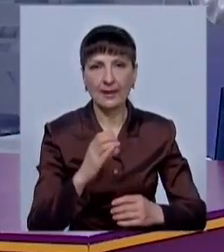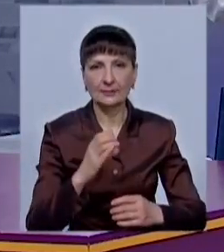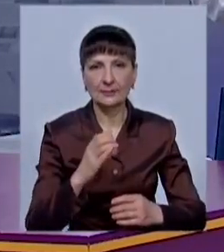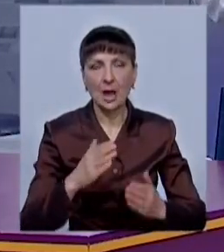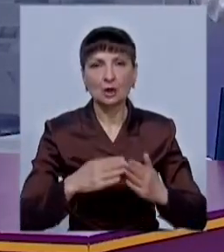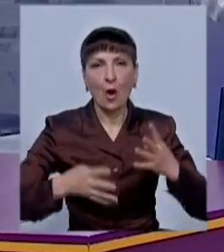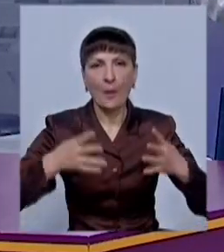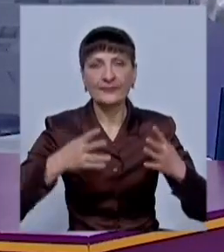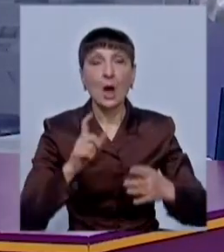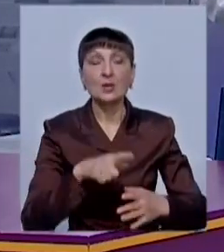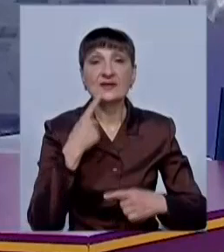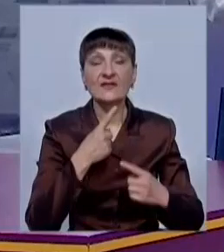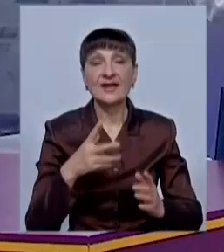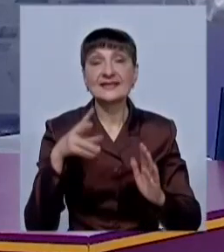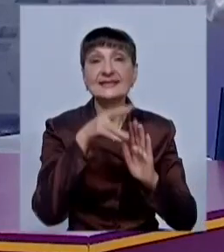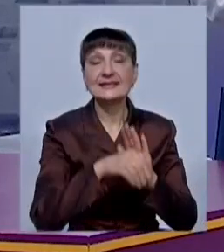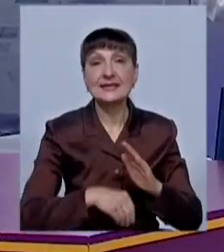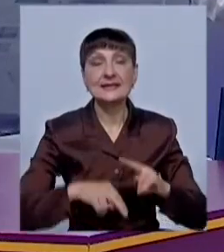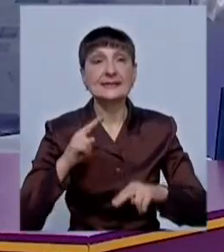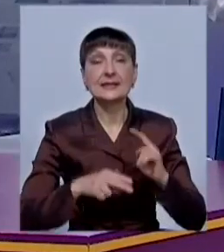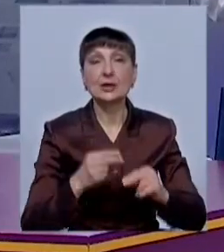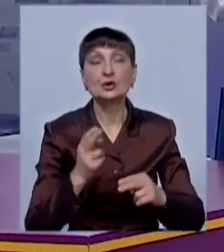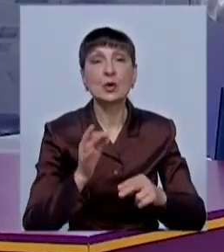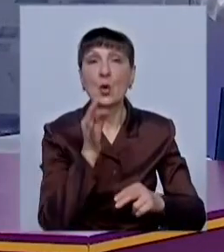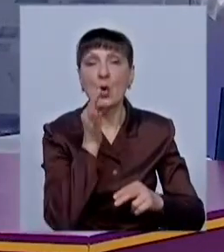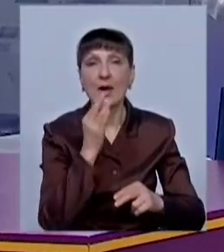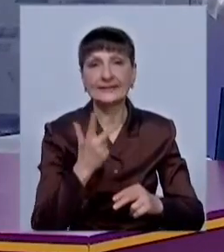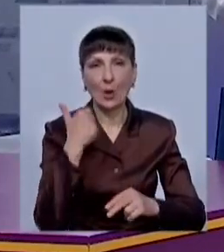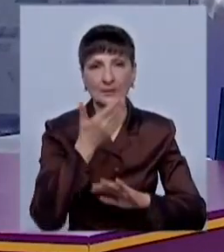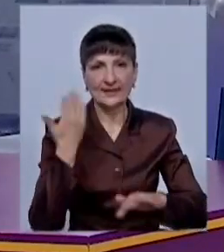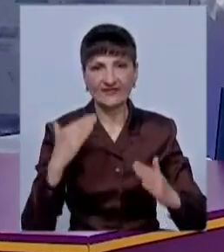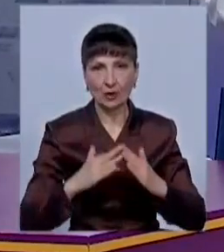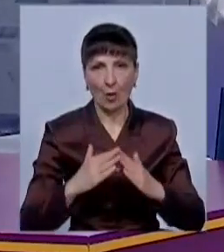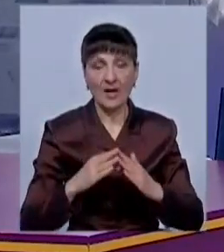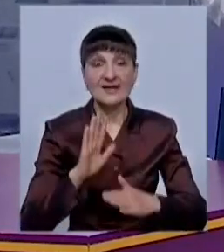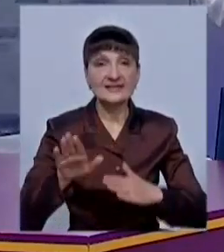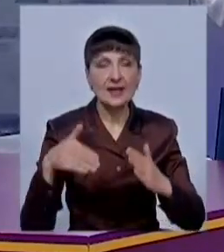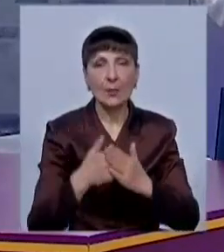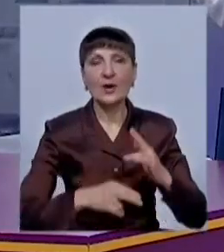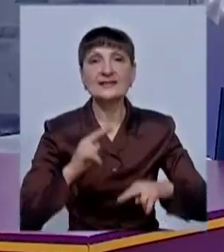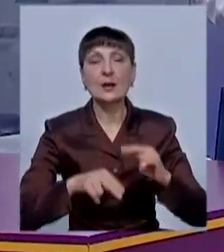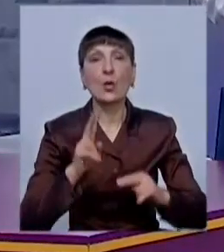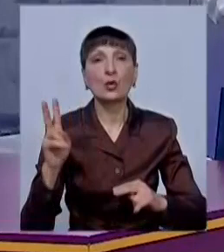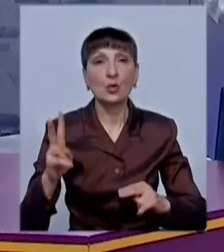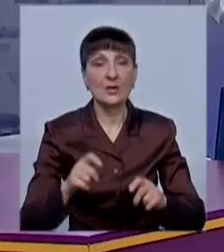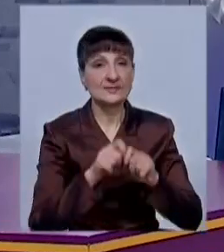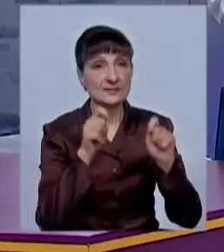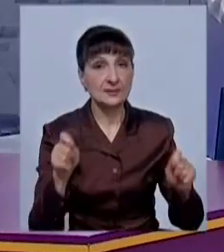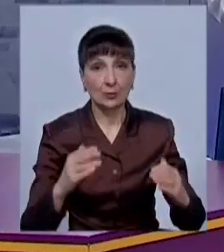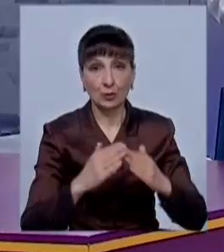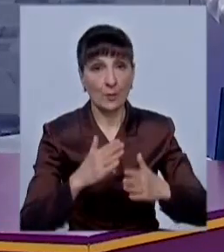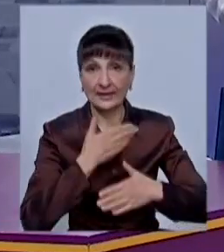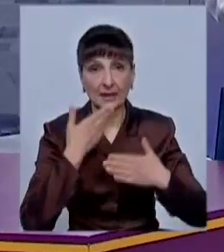«Даулет-Кирей». Люди говорят, что заселились в недостроенные многоэтажки 3 года назад. С тех пор застройщик так и не сдал жилой